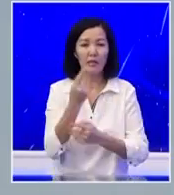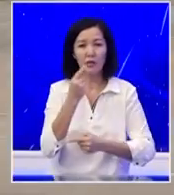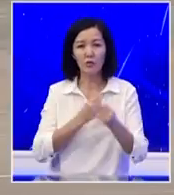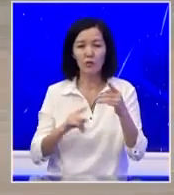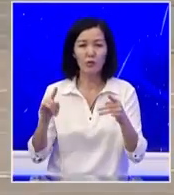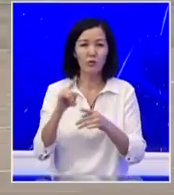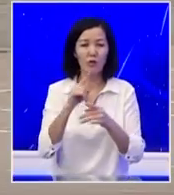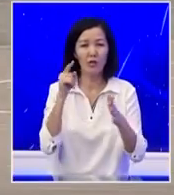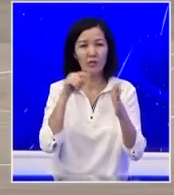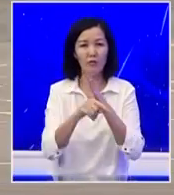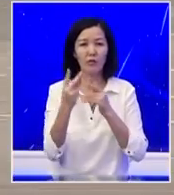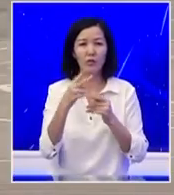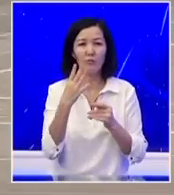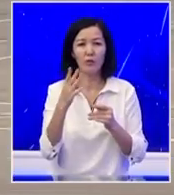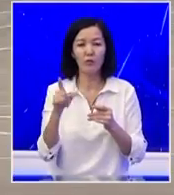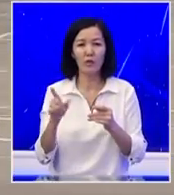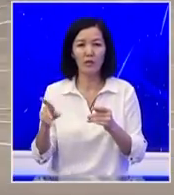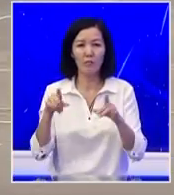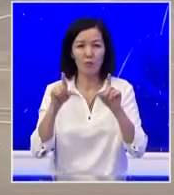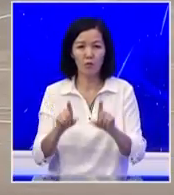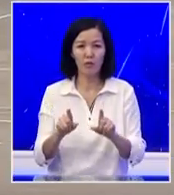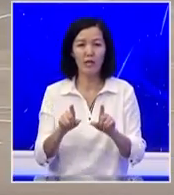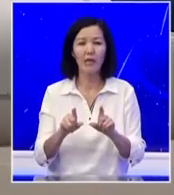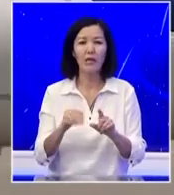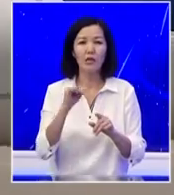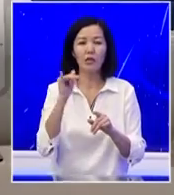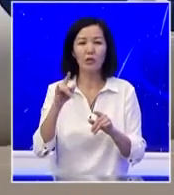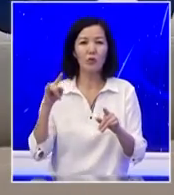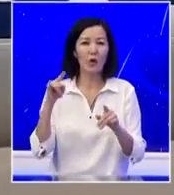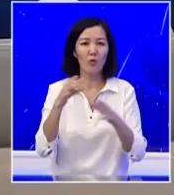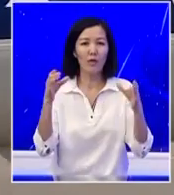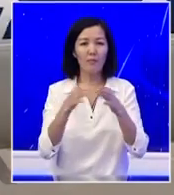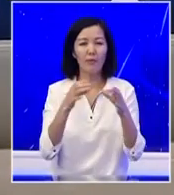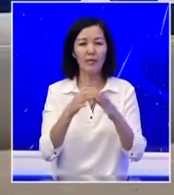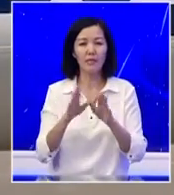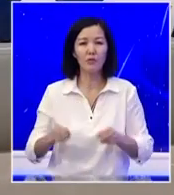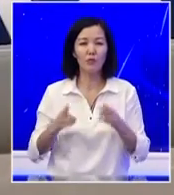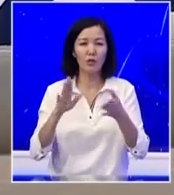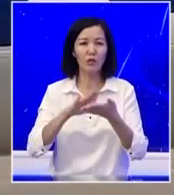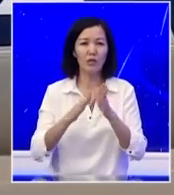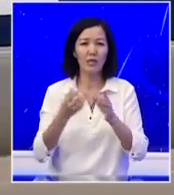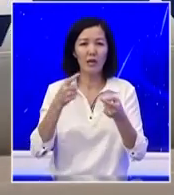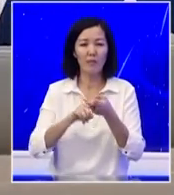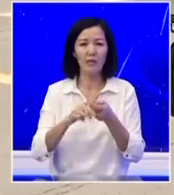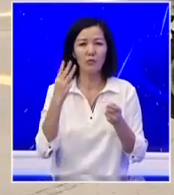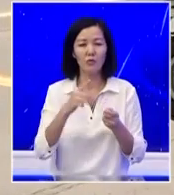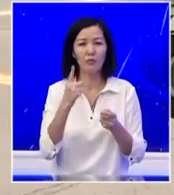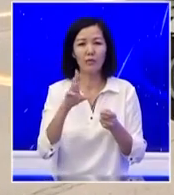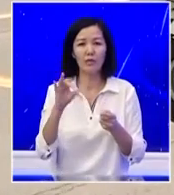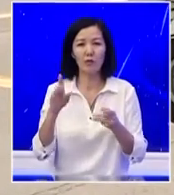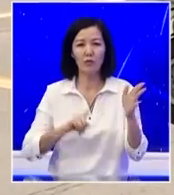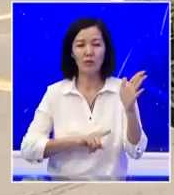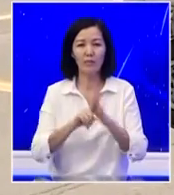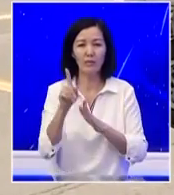ұшақ салонына 24 адам отырды. Естеріңізге сала кетелік, Жетісу әуе компаниясы төтенше жағдай режиміне байланысты